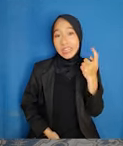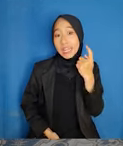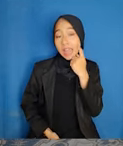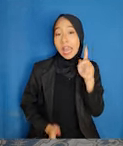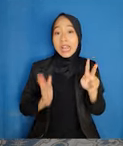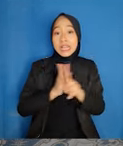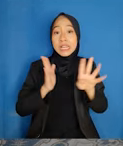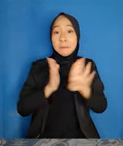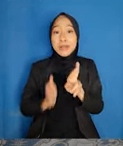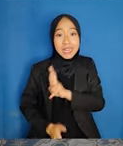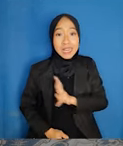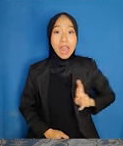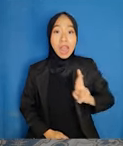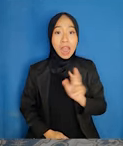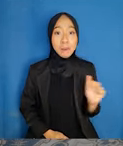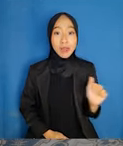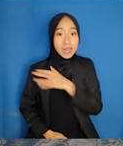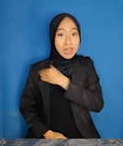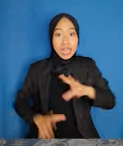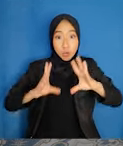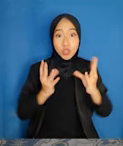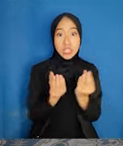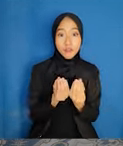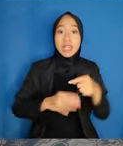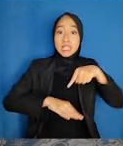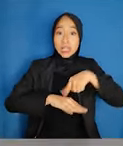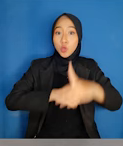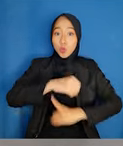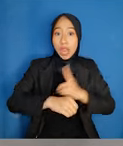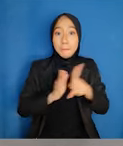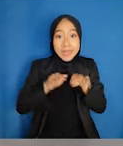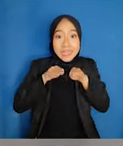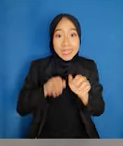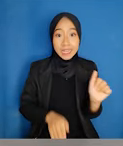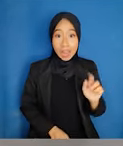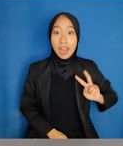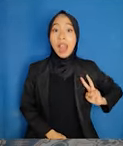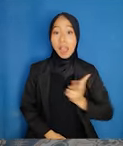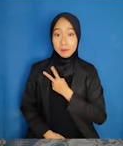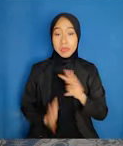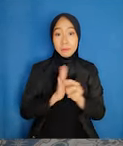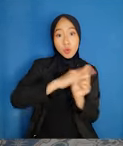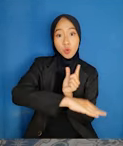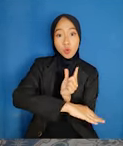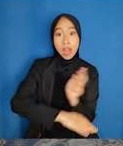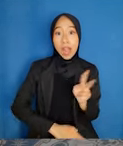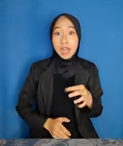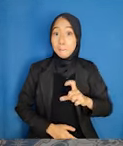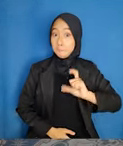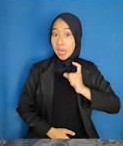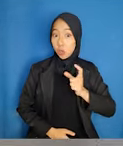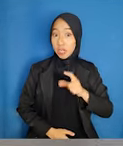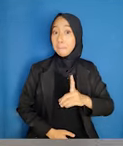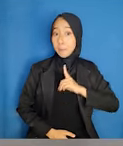keberagaman dan inklusivitas dalam dunia pendidikan. Kami menggunakan metode